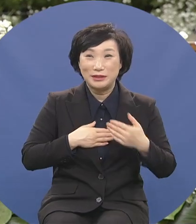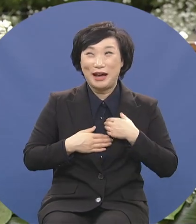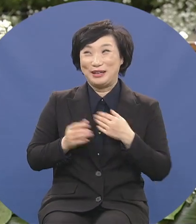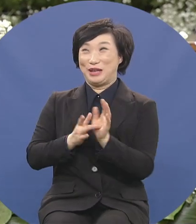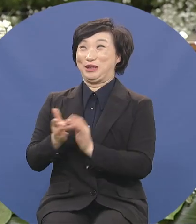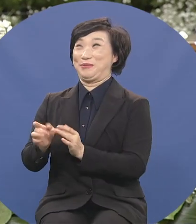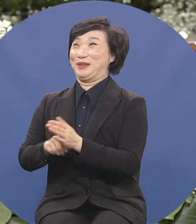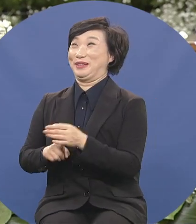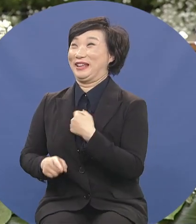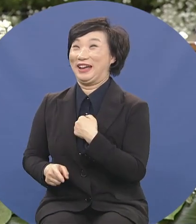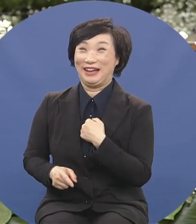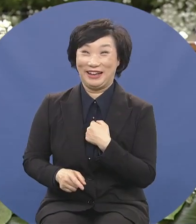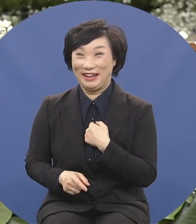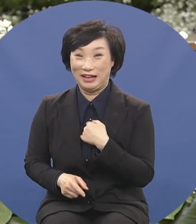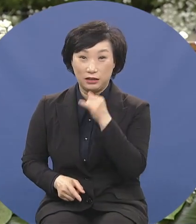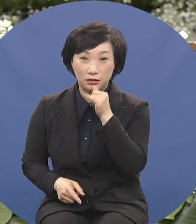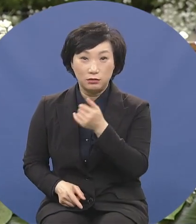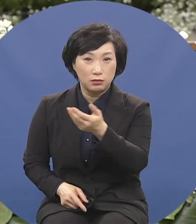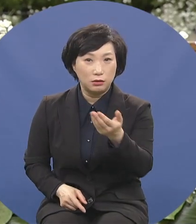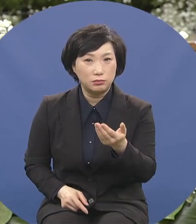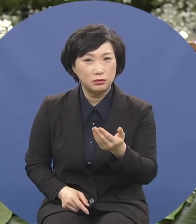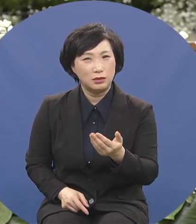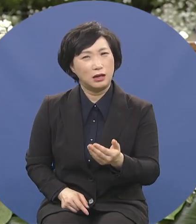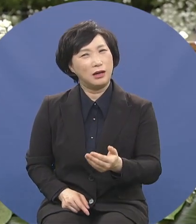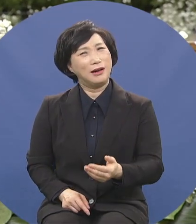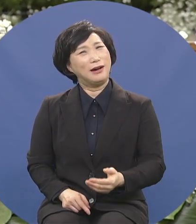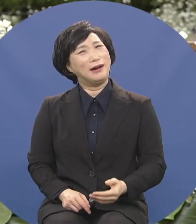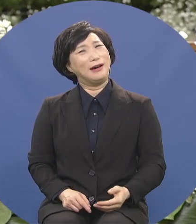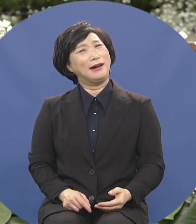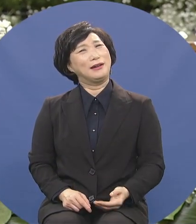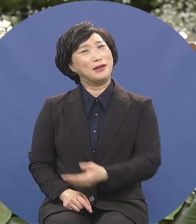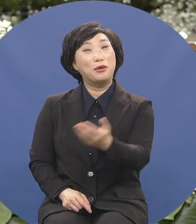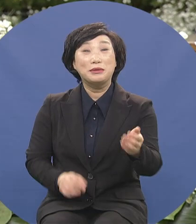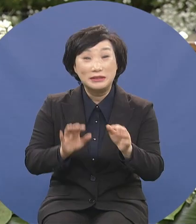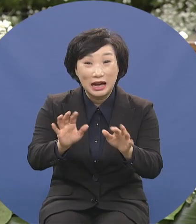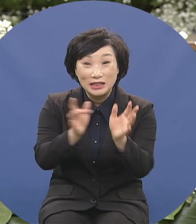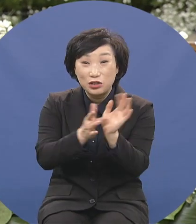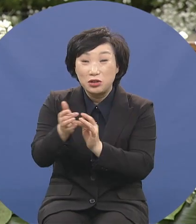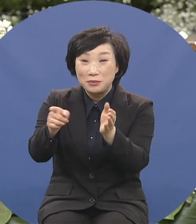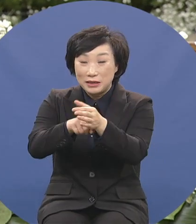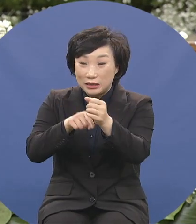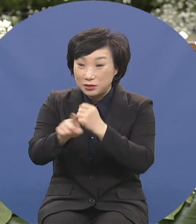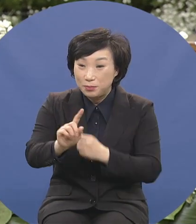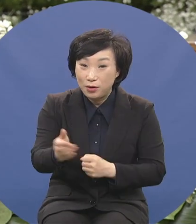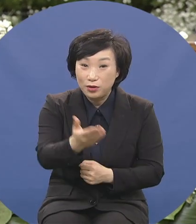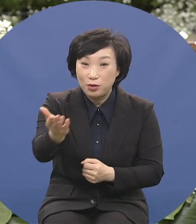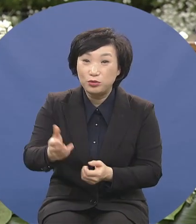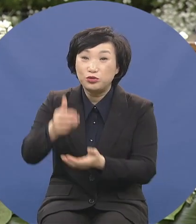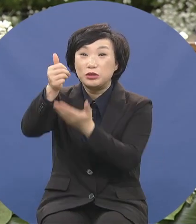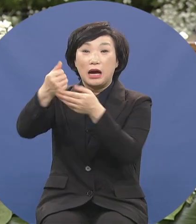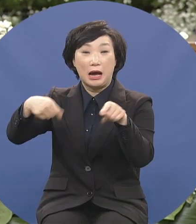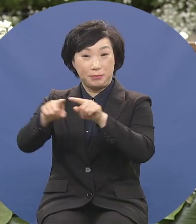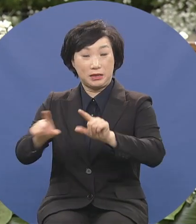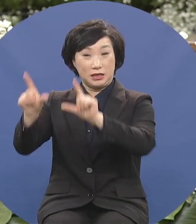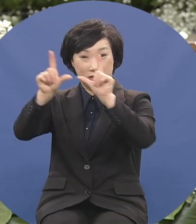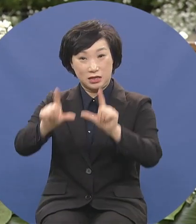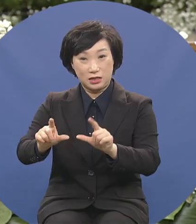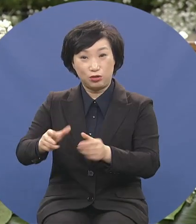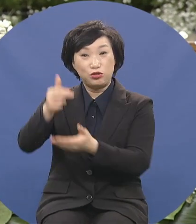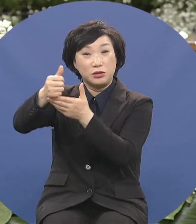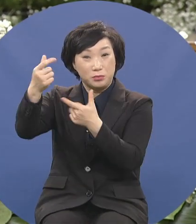예수 믿는 사람이야. 예수 믿는다는 말은 주님처럼 산다는